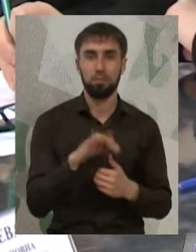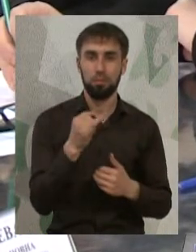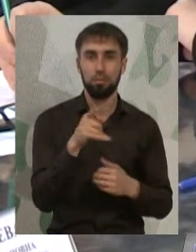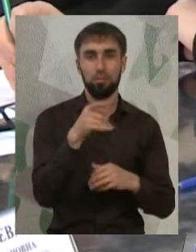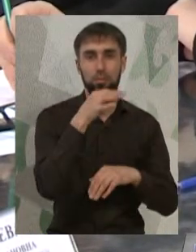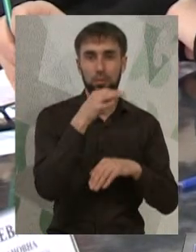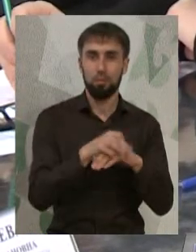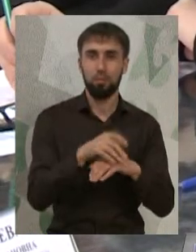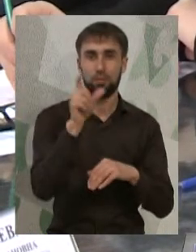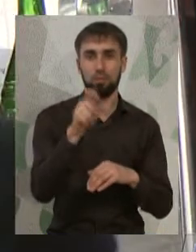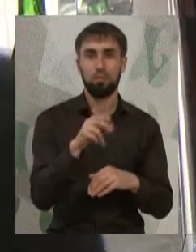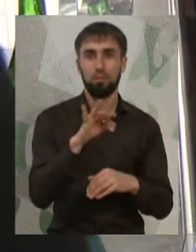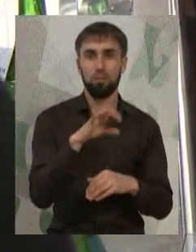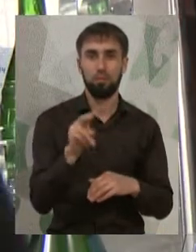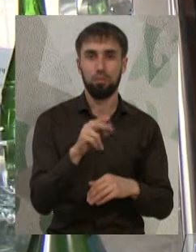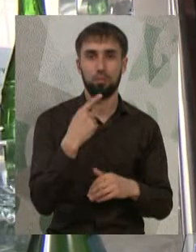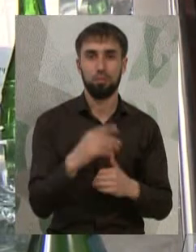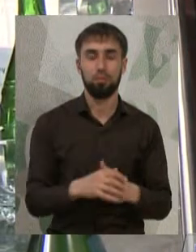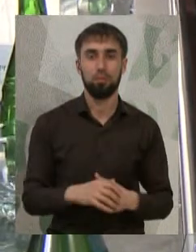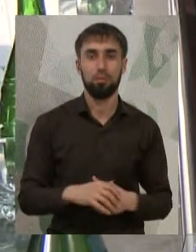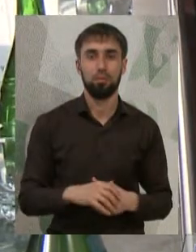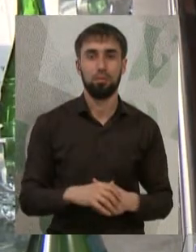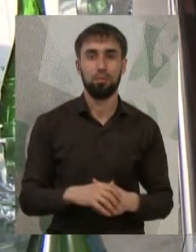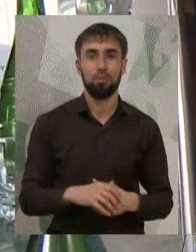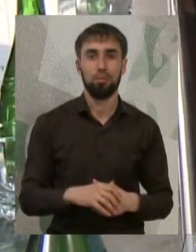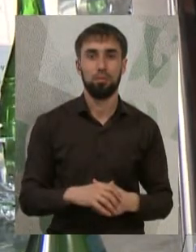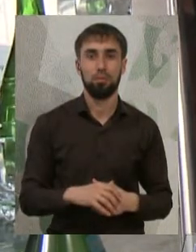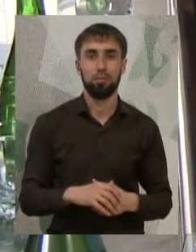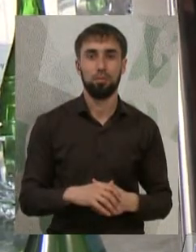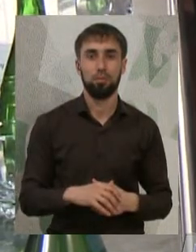просто необходим. Тамара Хашагульгова, Адам Мережков, Джамалил Тамасханов, Новости 24.